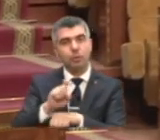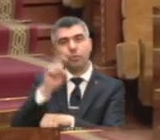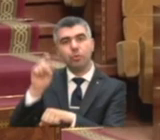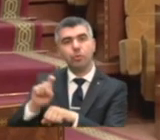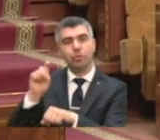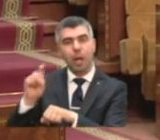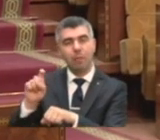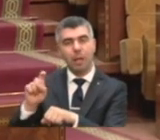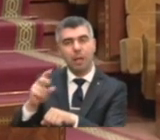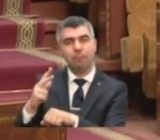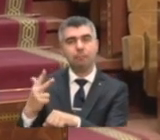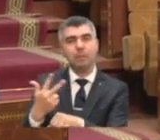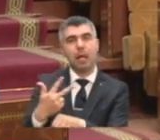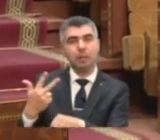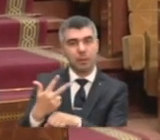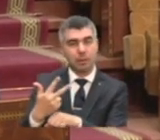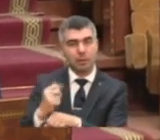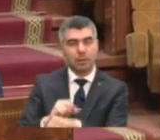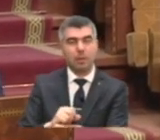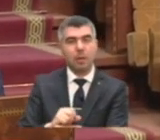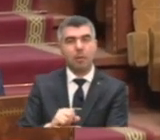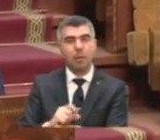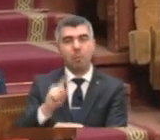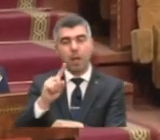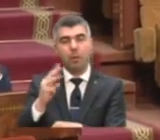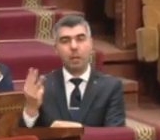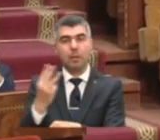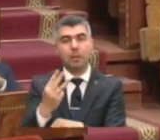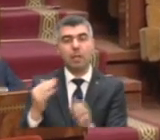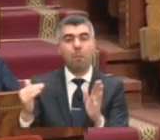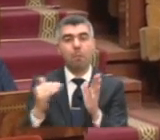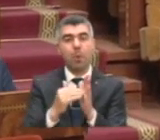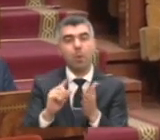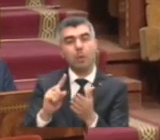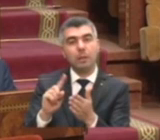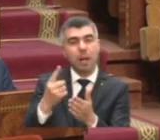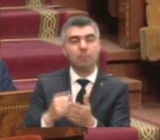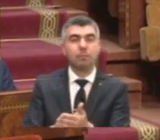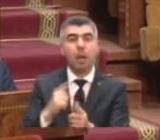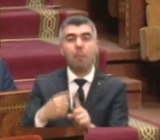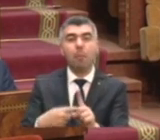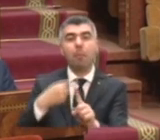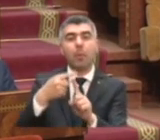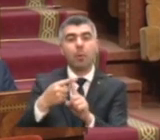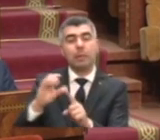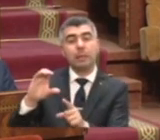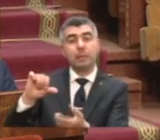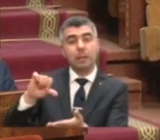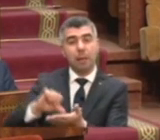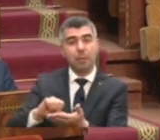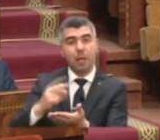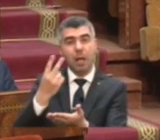الثلاث والمبادرة الوطنية البشرية، قدر ديالها 230 مليون ديال الدرهم لواحد المنطقة اللي ضافت إلى مدينة الدار البيضاء في سنة